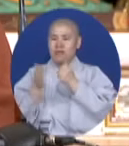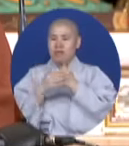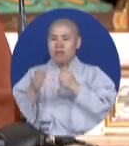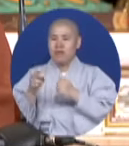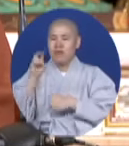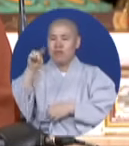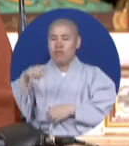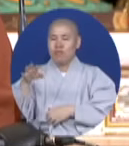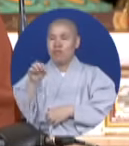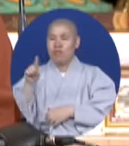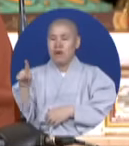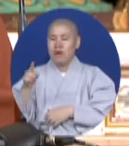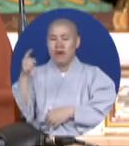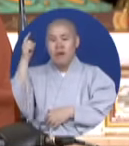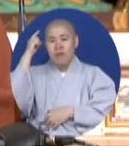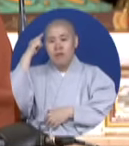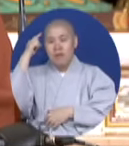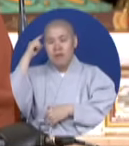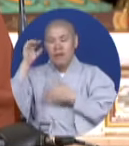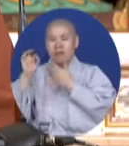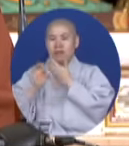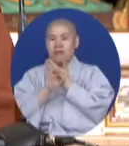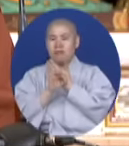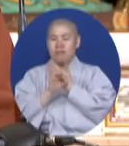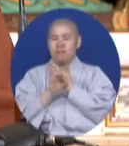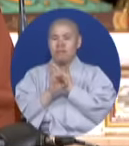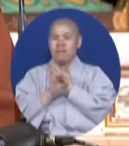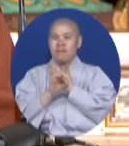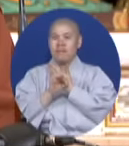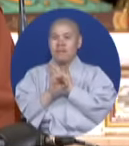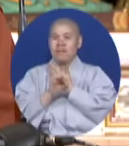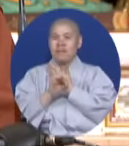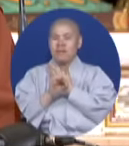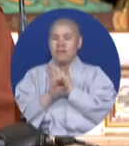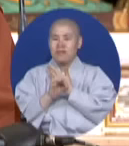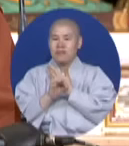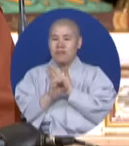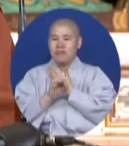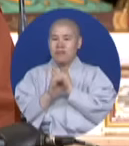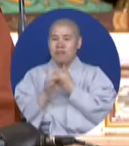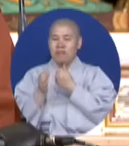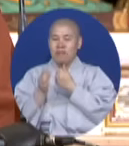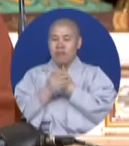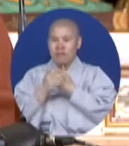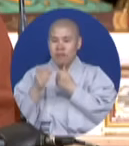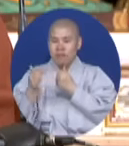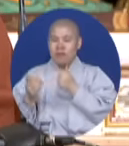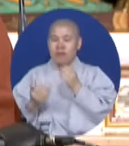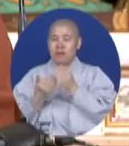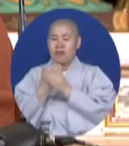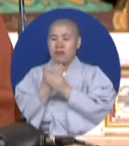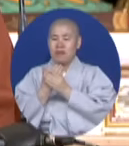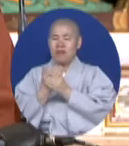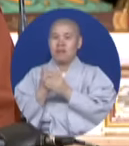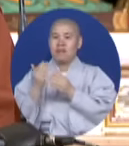왜 무화냐? 말미암아서 일어난 걸 인연이라고 그러거든요.